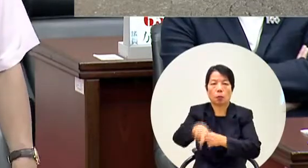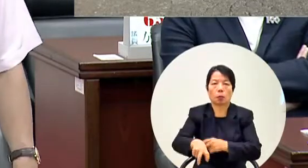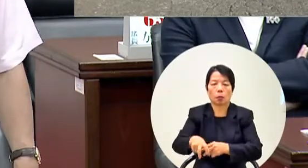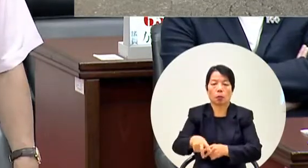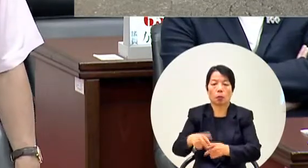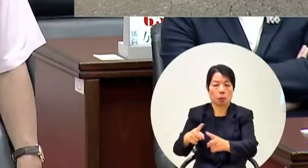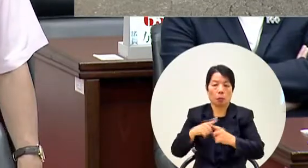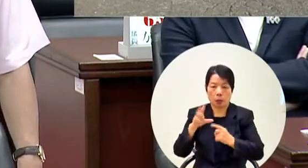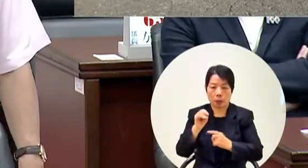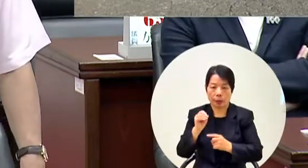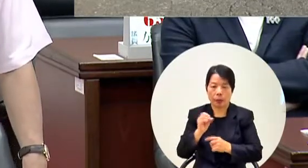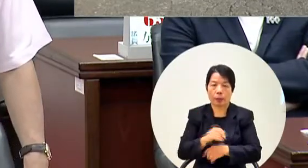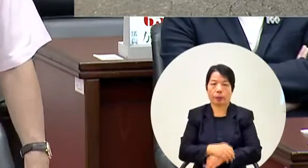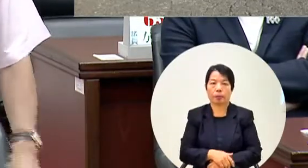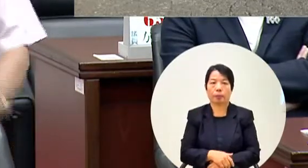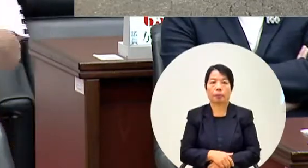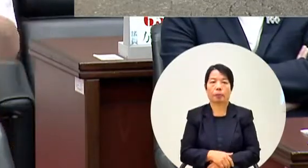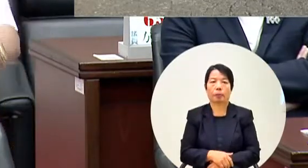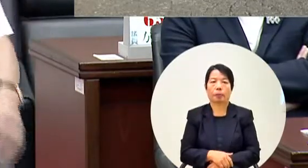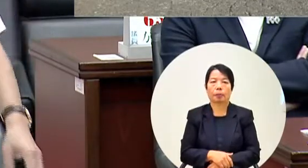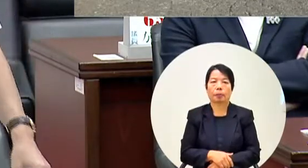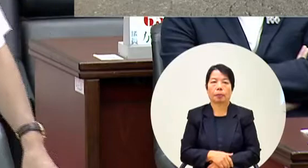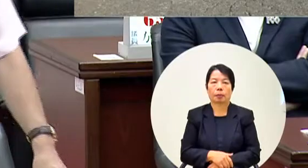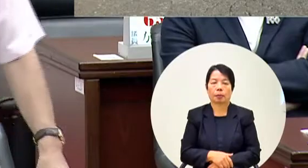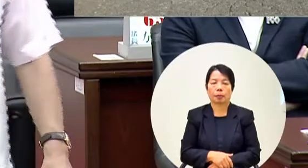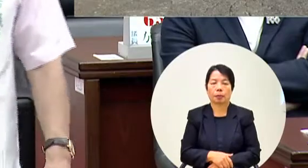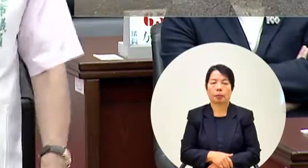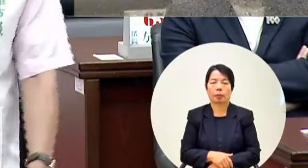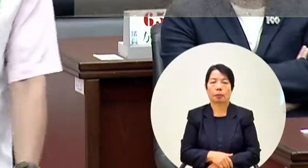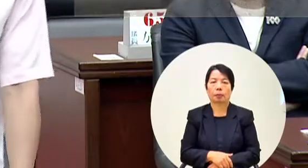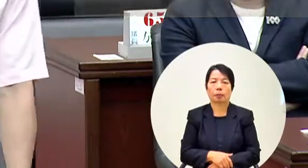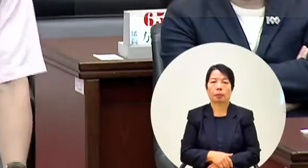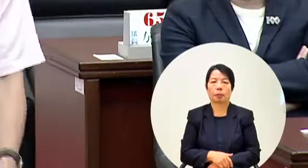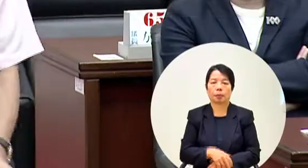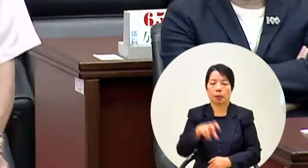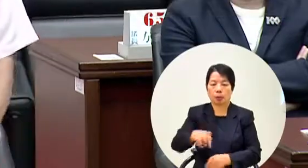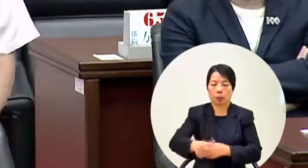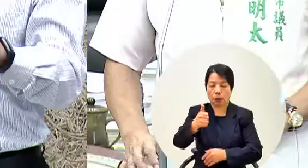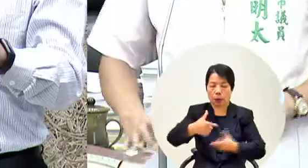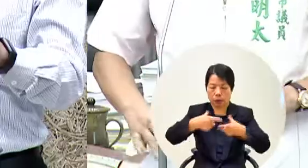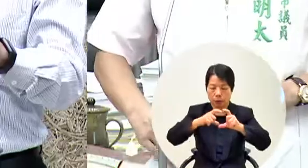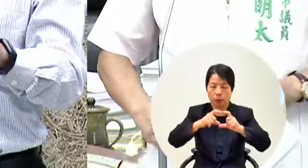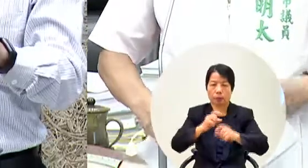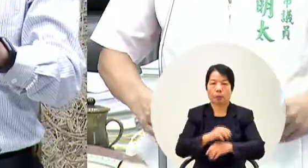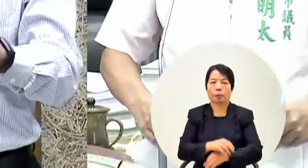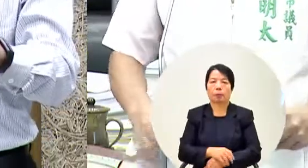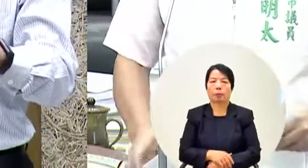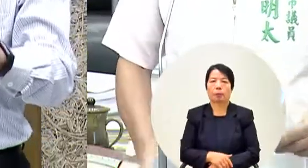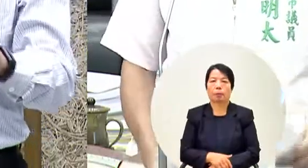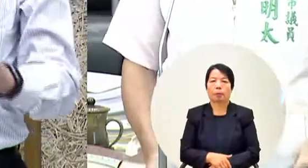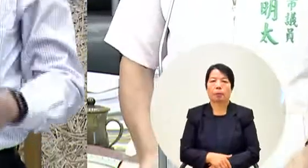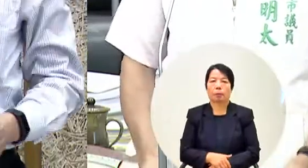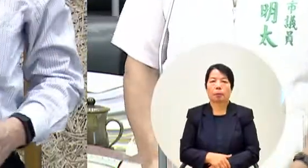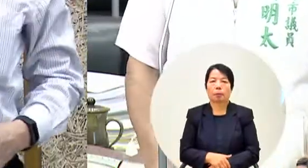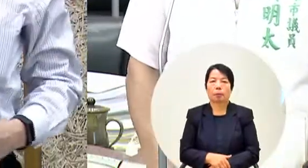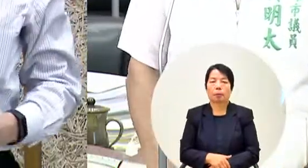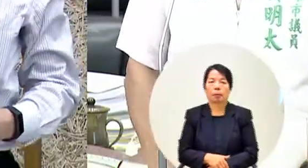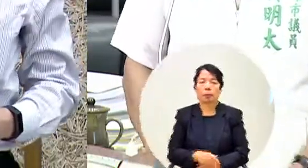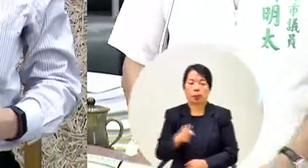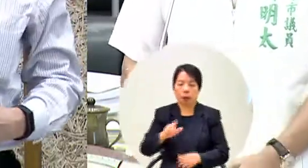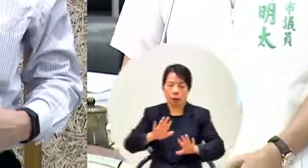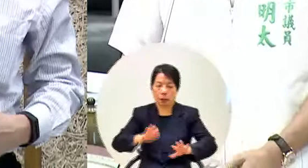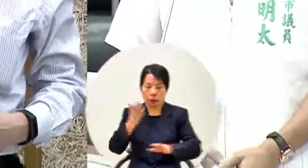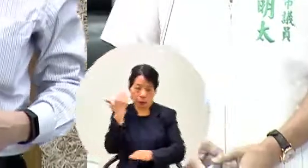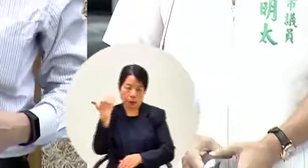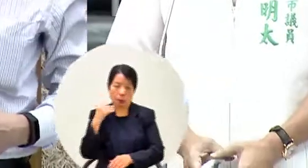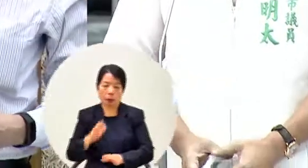在 是局长回答一下，好，处长在。 林处长，请答复。 谢谢主席，谢谢黄议员哦，因为阮即阵